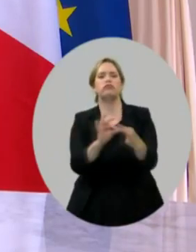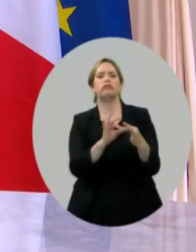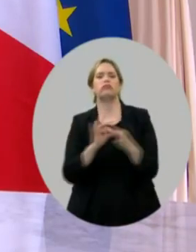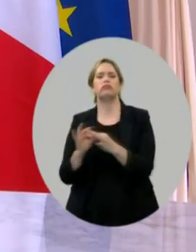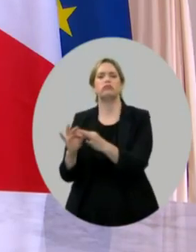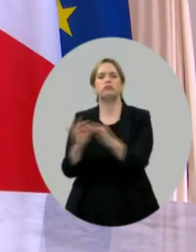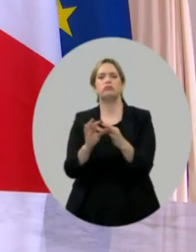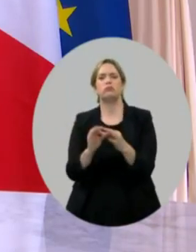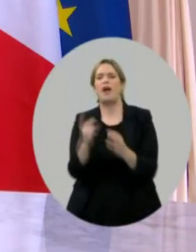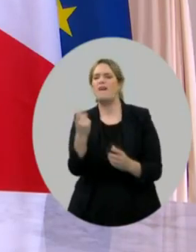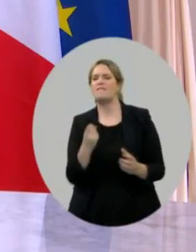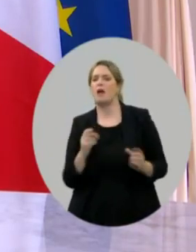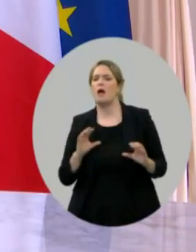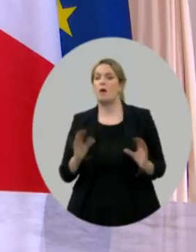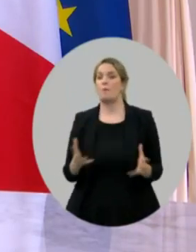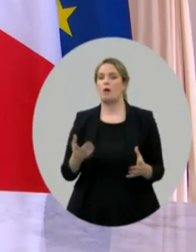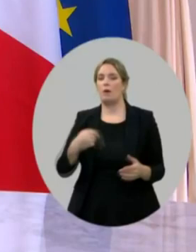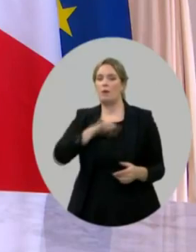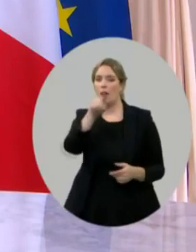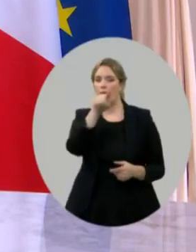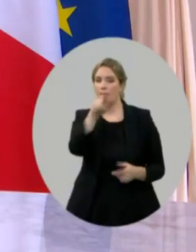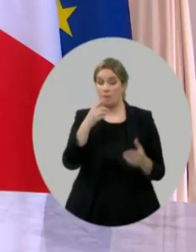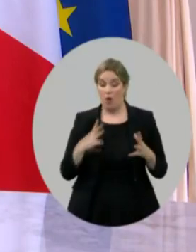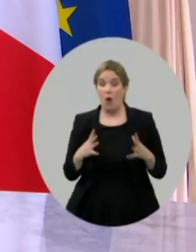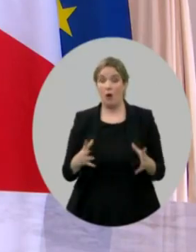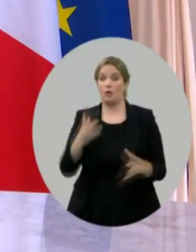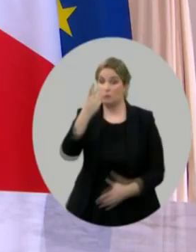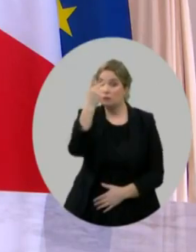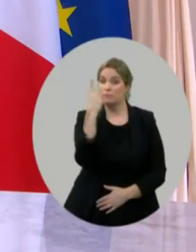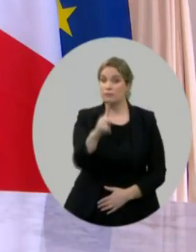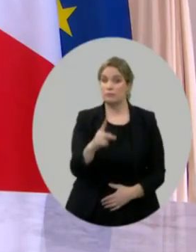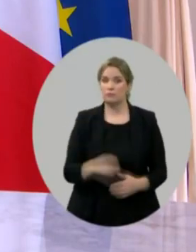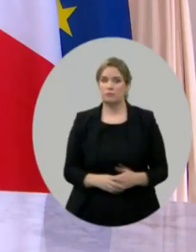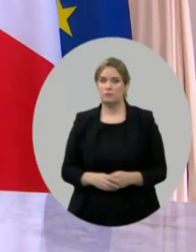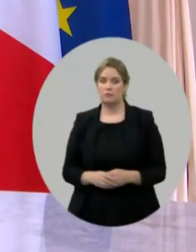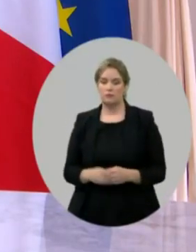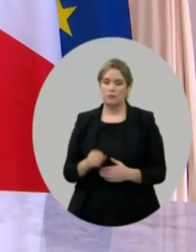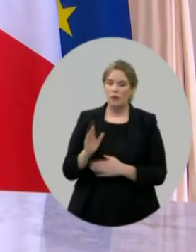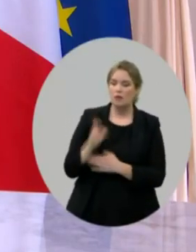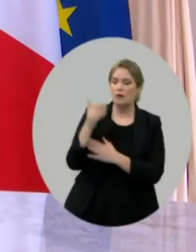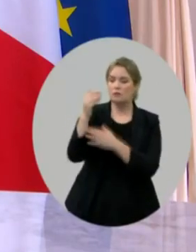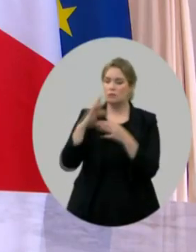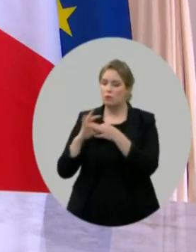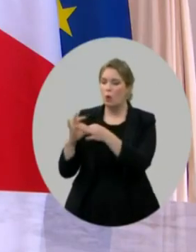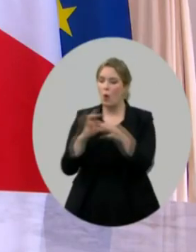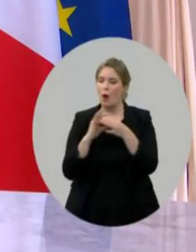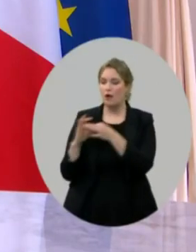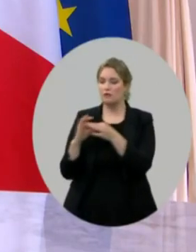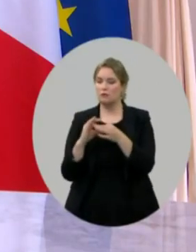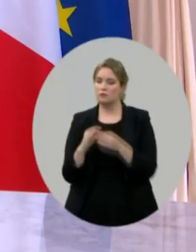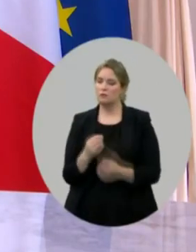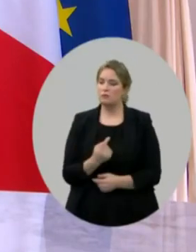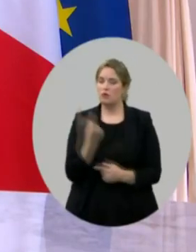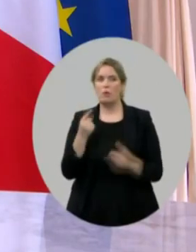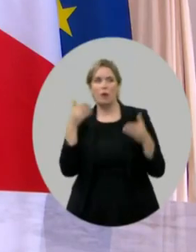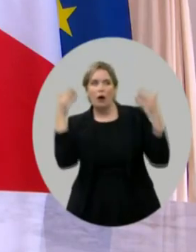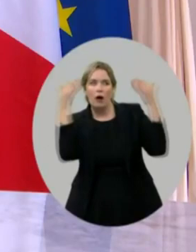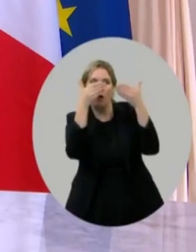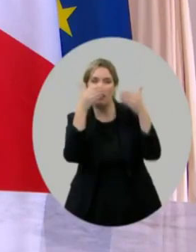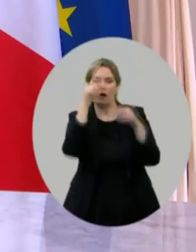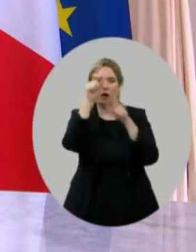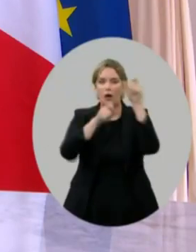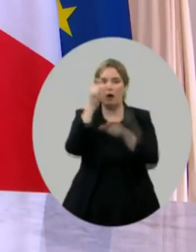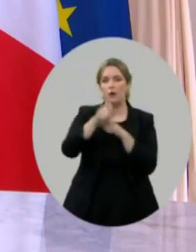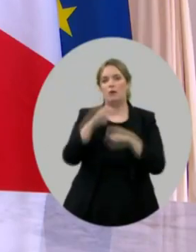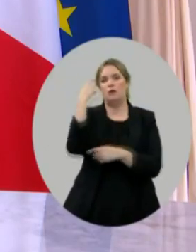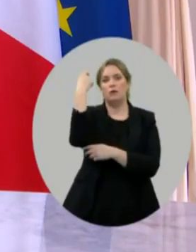aussi de votre engagement. Oui, la cohésion de la nation, ça n'est pas simplement le travail du président de la République, de son premier ministre